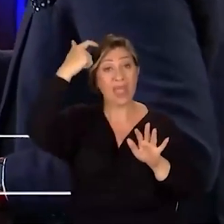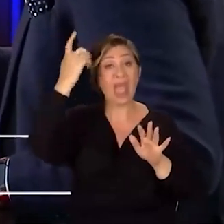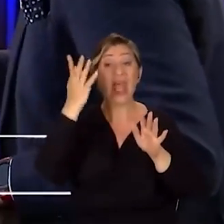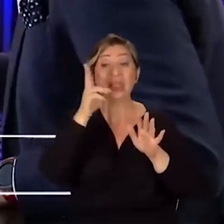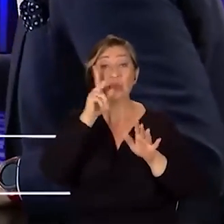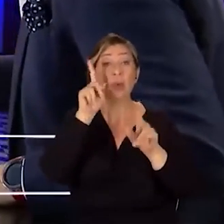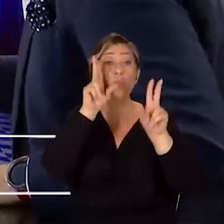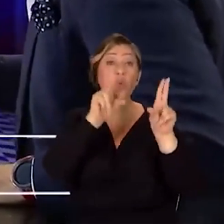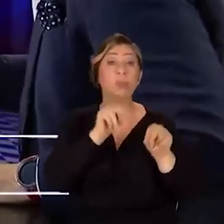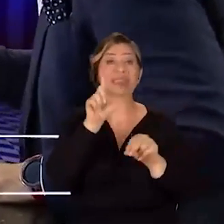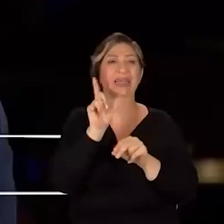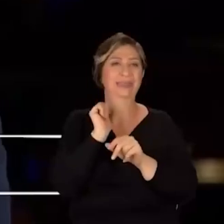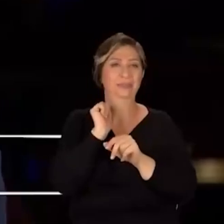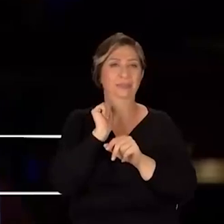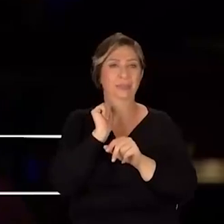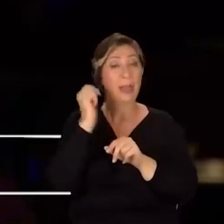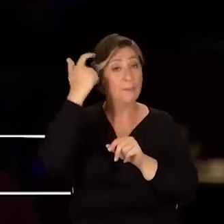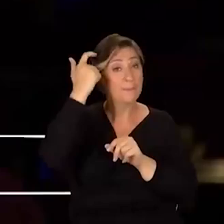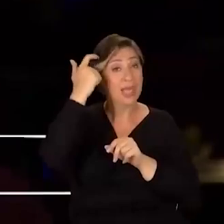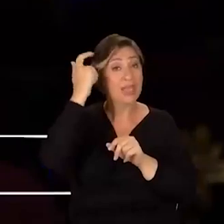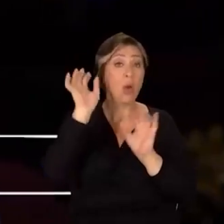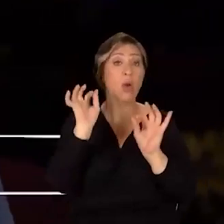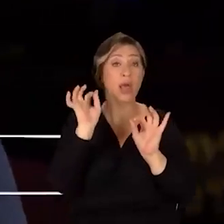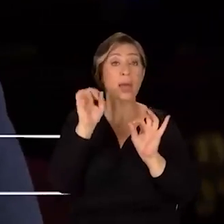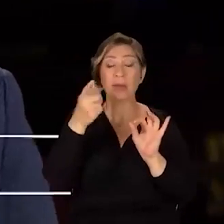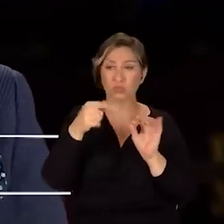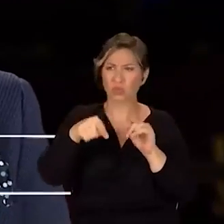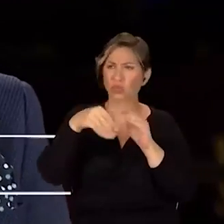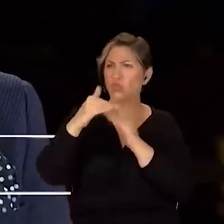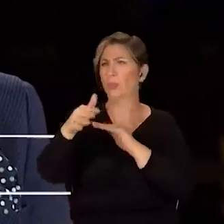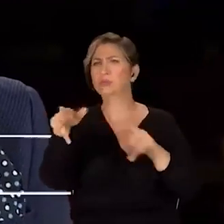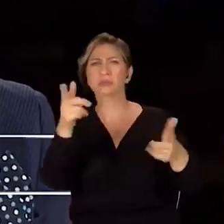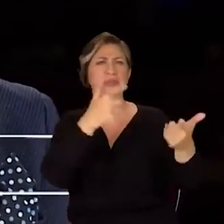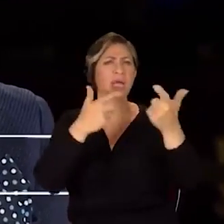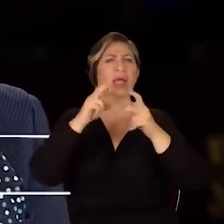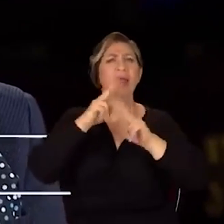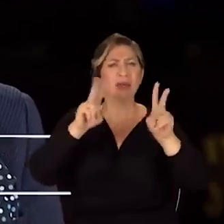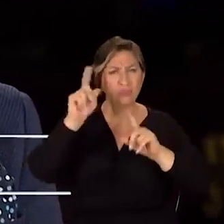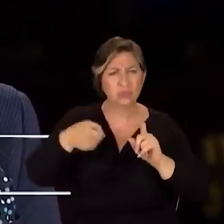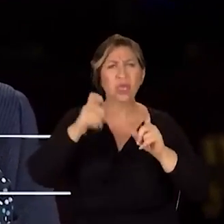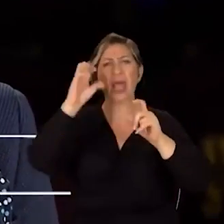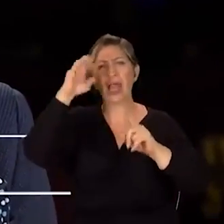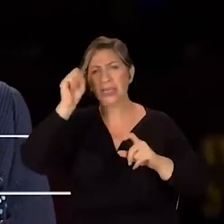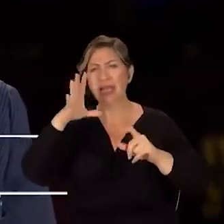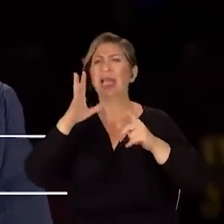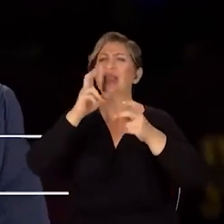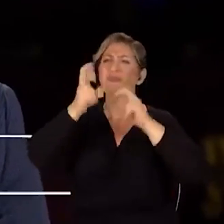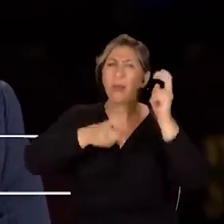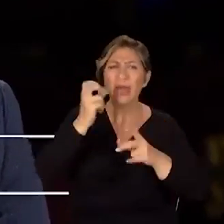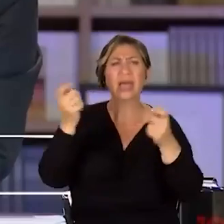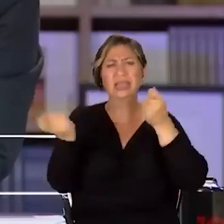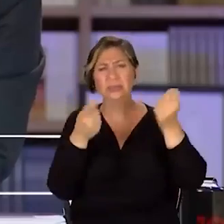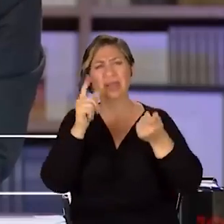sonunda bir yerlerde uyuması gerekiyor. Yani bu belki de günümüz toplumlarında endüstri çağı, elektriğin bulunması, ışıkların icadıyla biraz